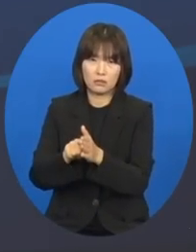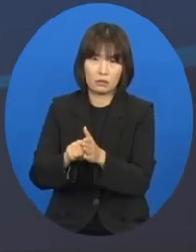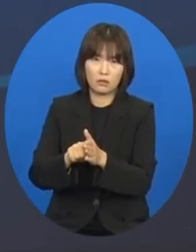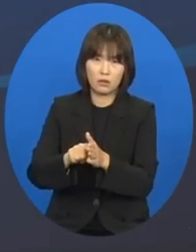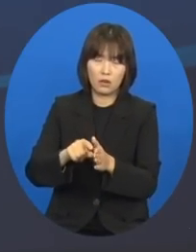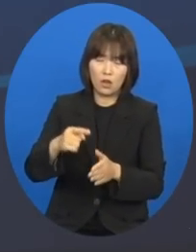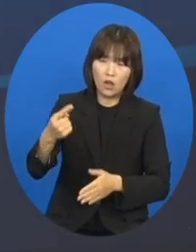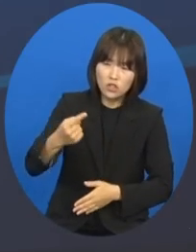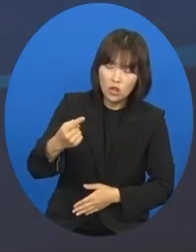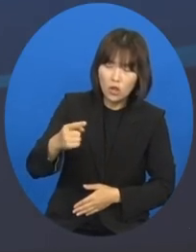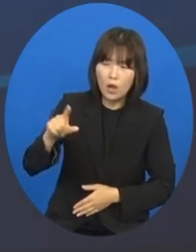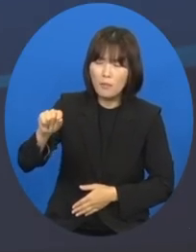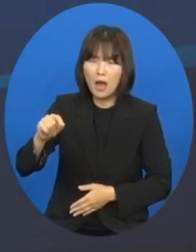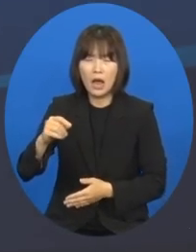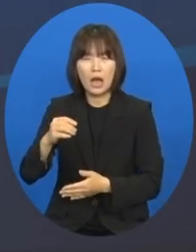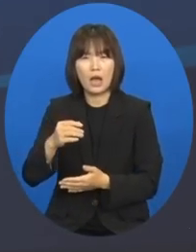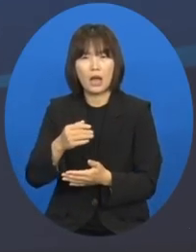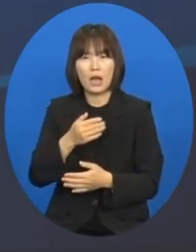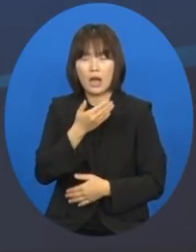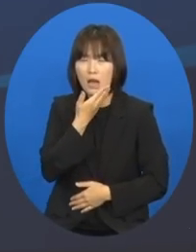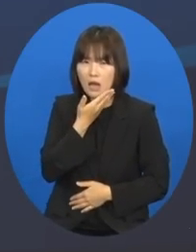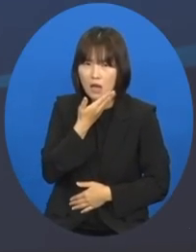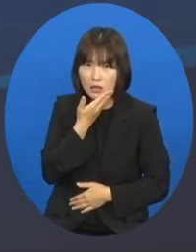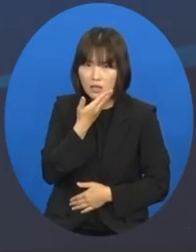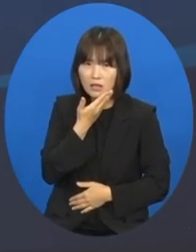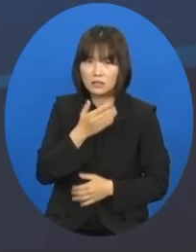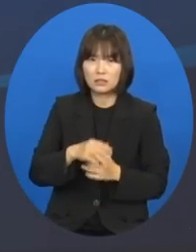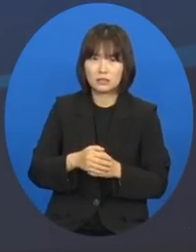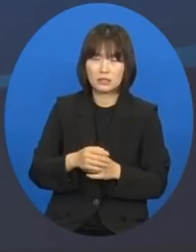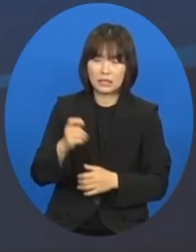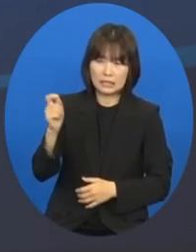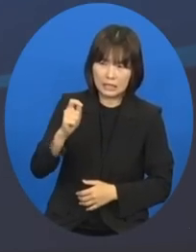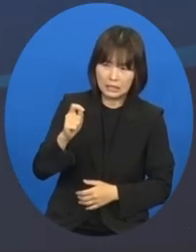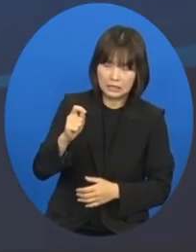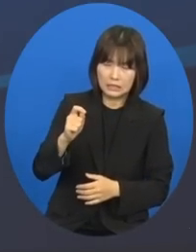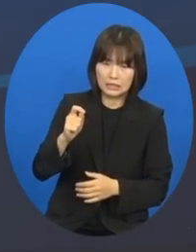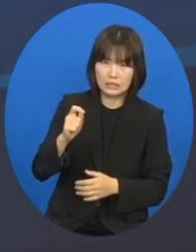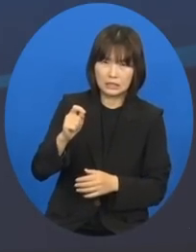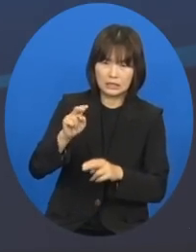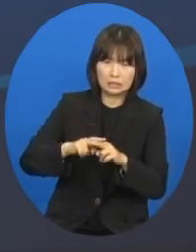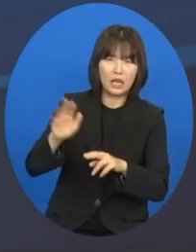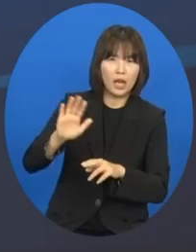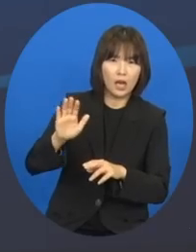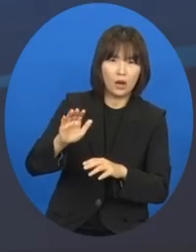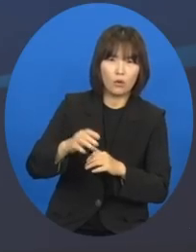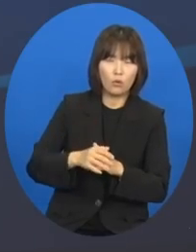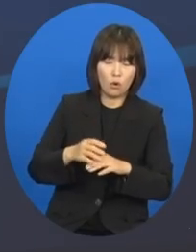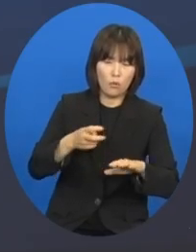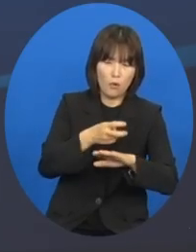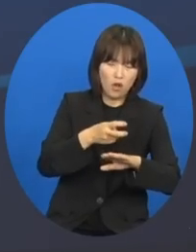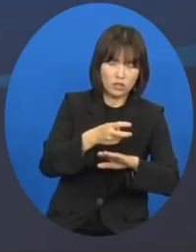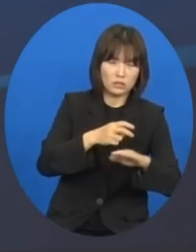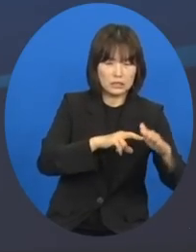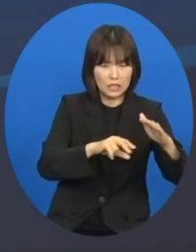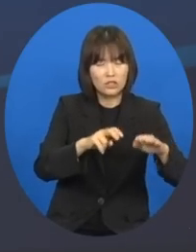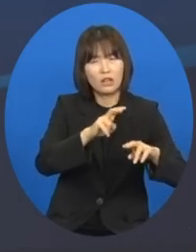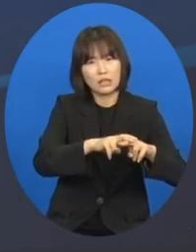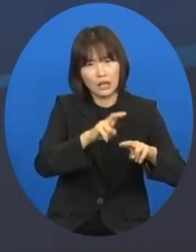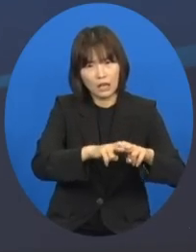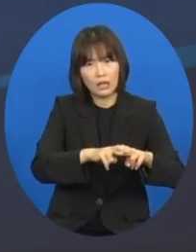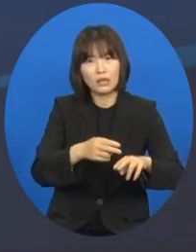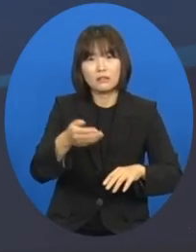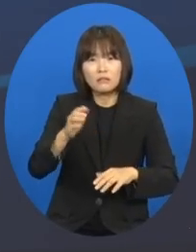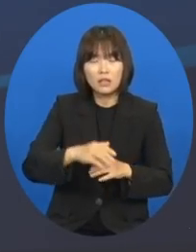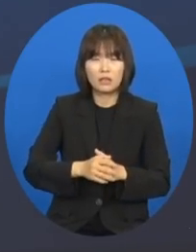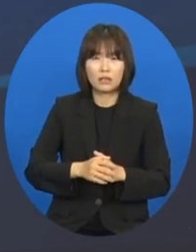천원 만 원이 아까워서 택시를 타야 될 때도 몇 번씩 대중교통을 갈아타면서 이렇게 살아왔는데 남편은